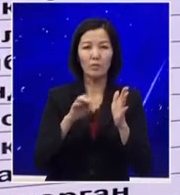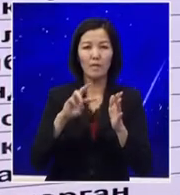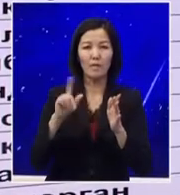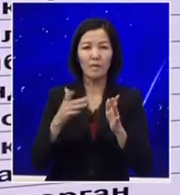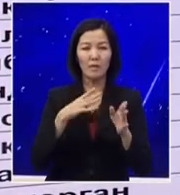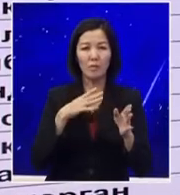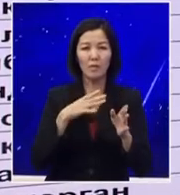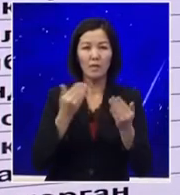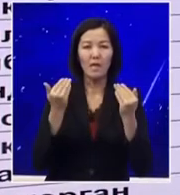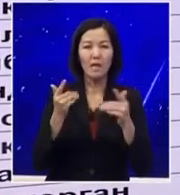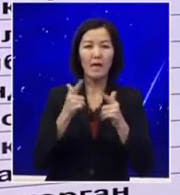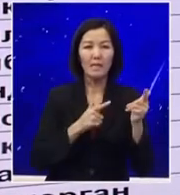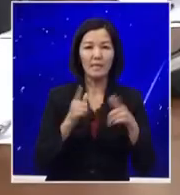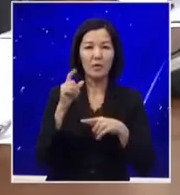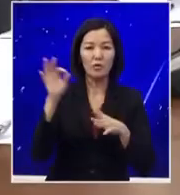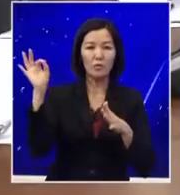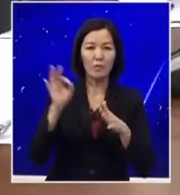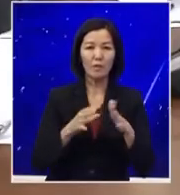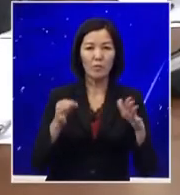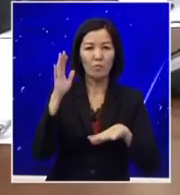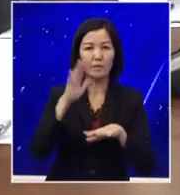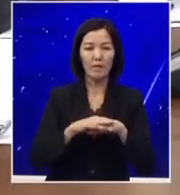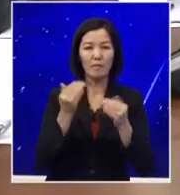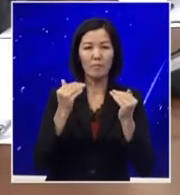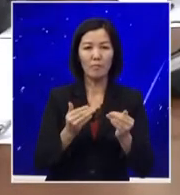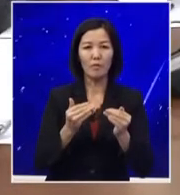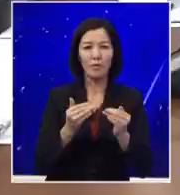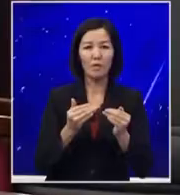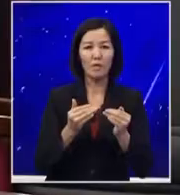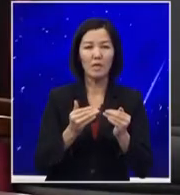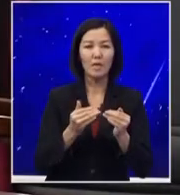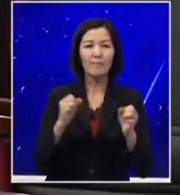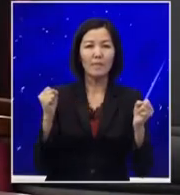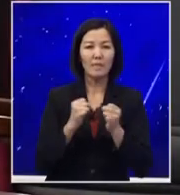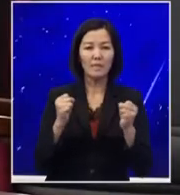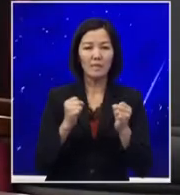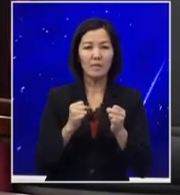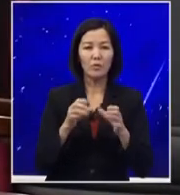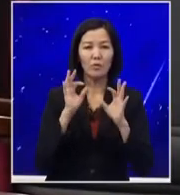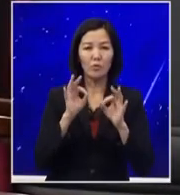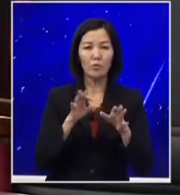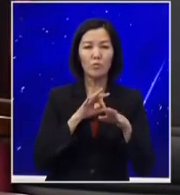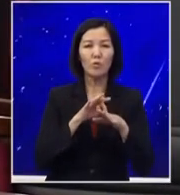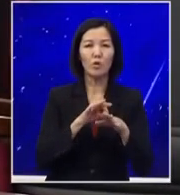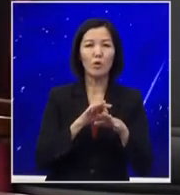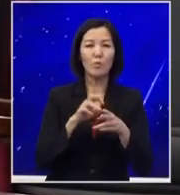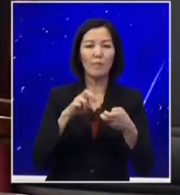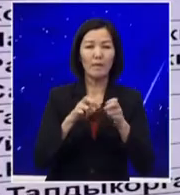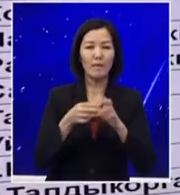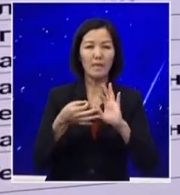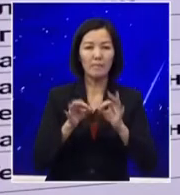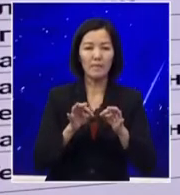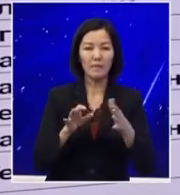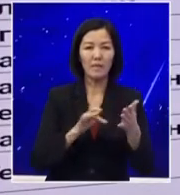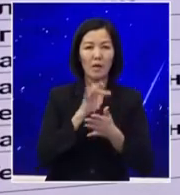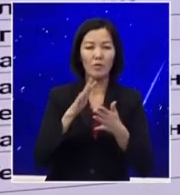теңге бөлінген. Әзірлік 100%. Облыс әкімі бүгінгі аппарат жиынында қысты ойдағыдай өткеру мәселелерін